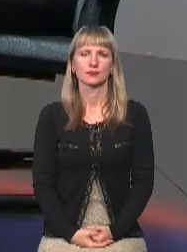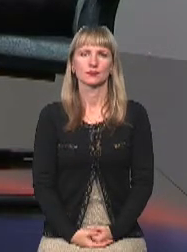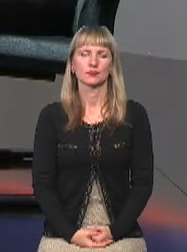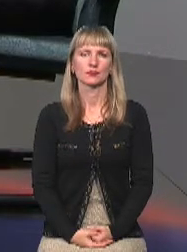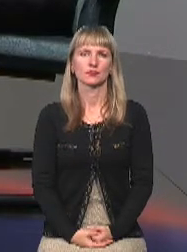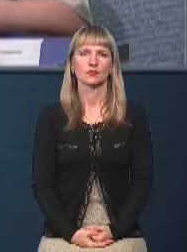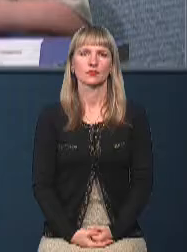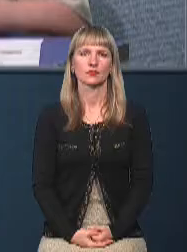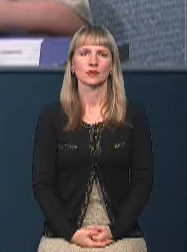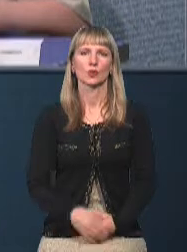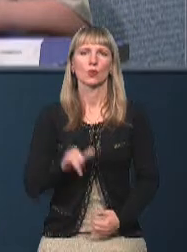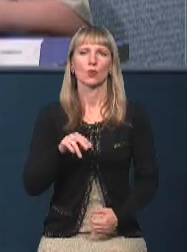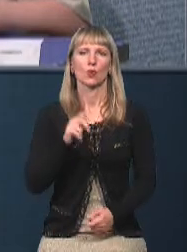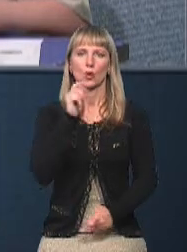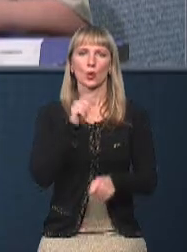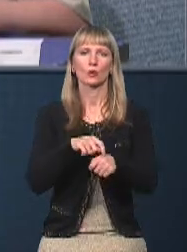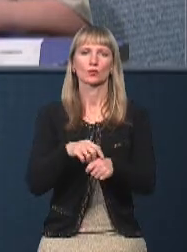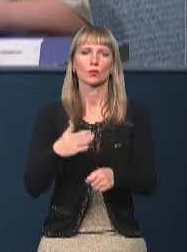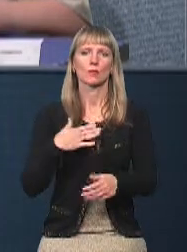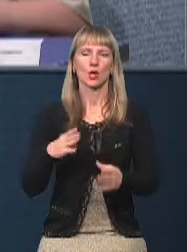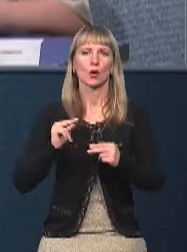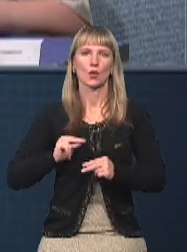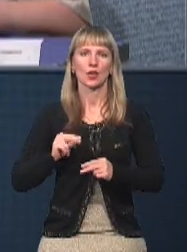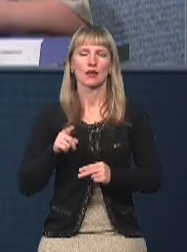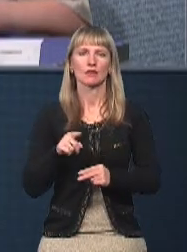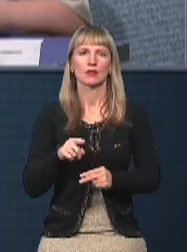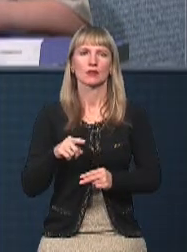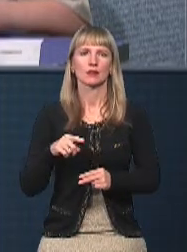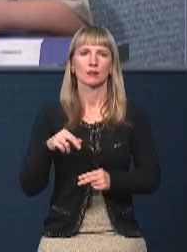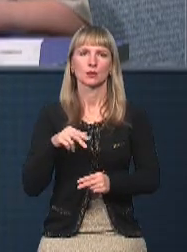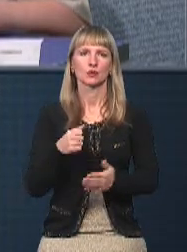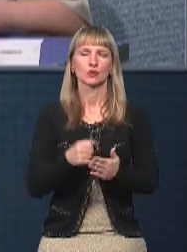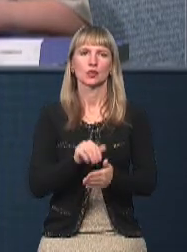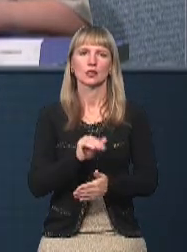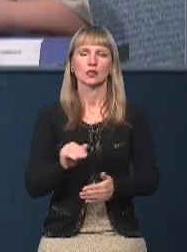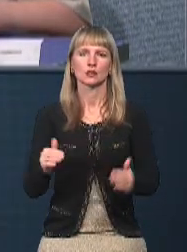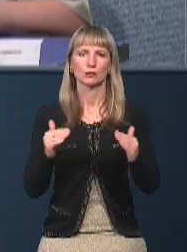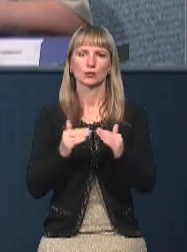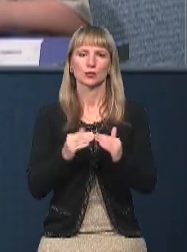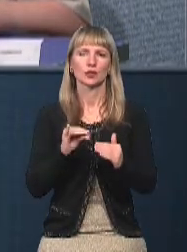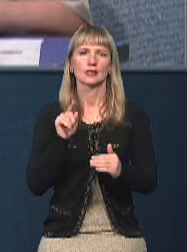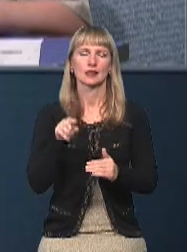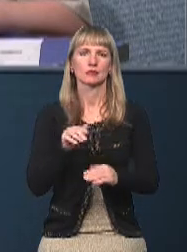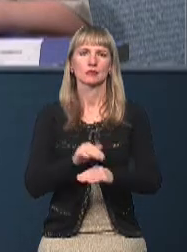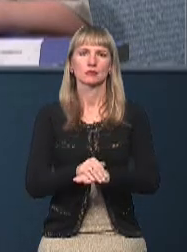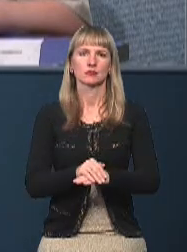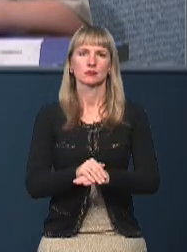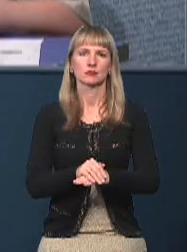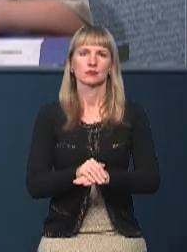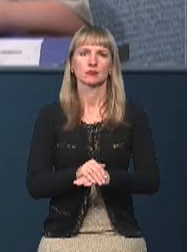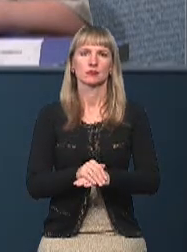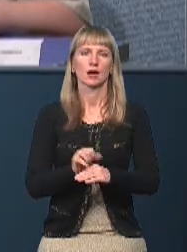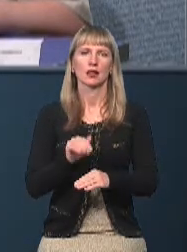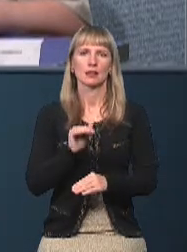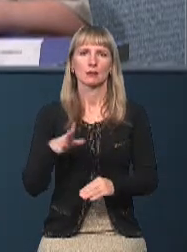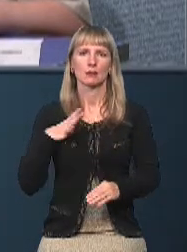У Луцьку наш мій колега, він пішов до дитячого будинку і там діти були в сінцях.